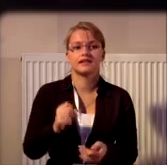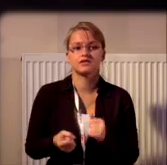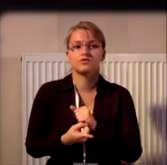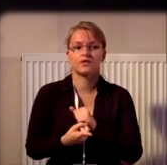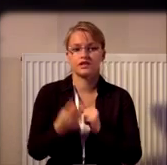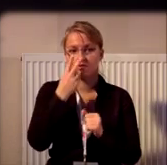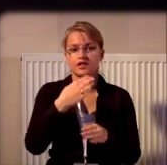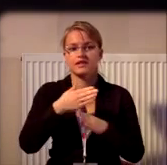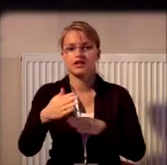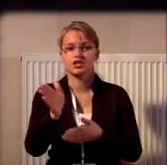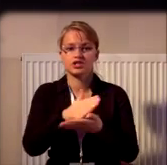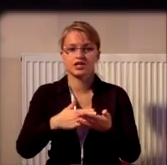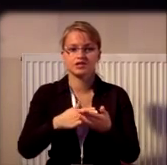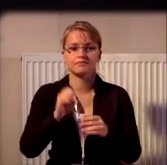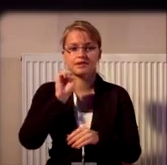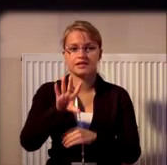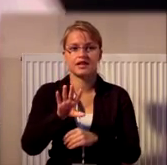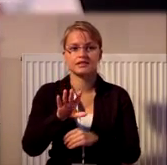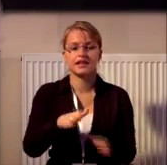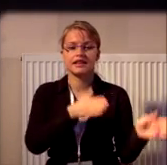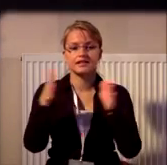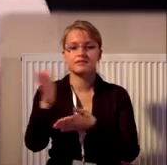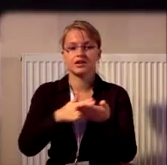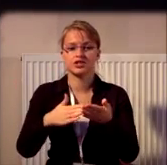to były zajęcia plastyczne.